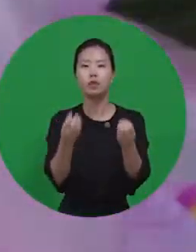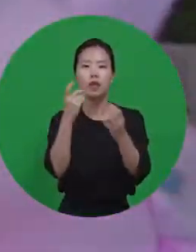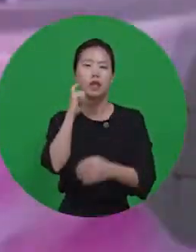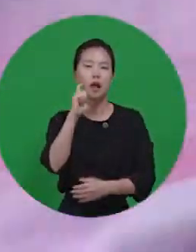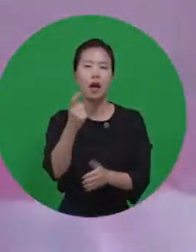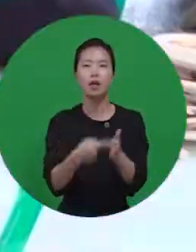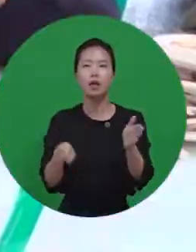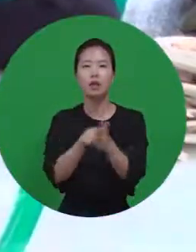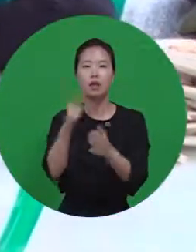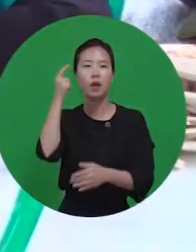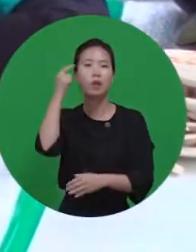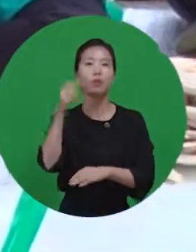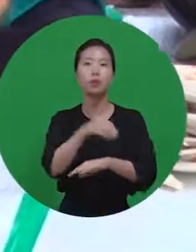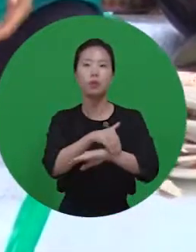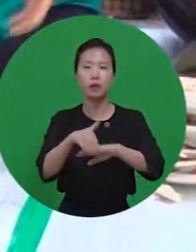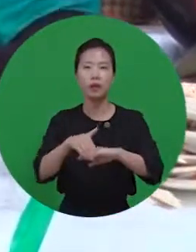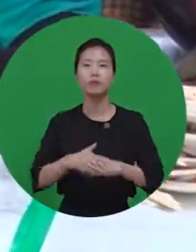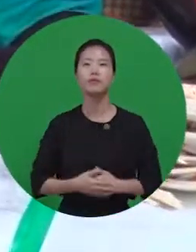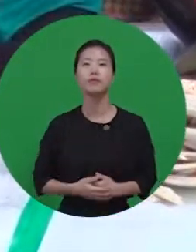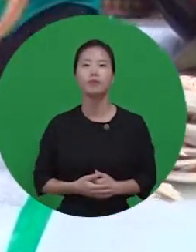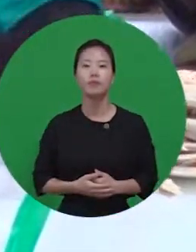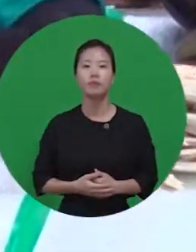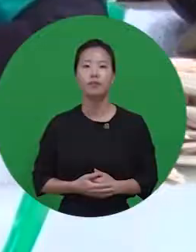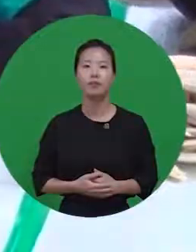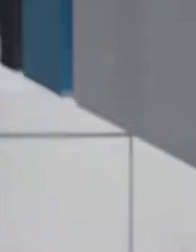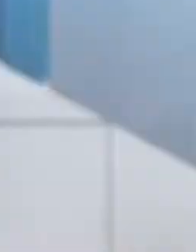축제가 지속될 수 있도록 노력할 것입니다.